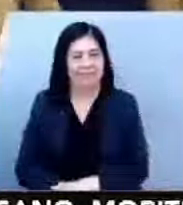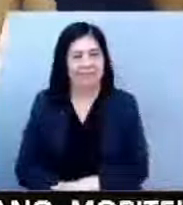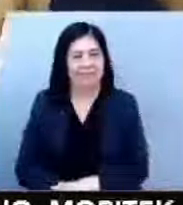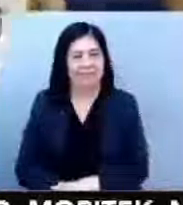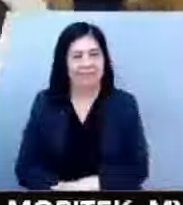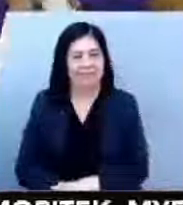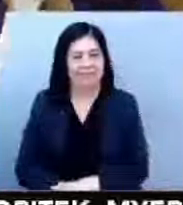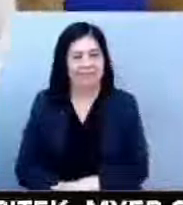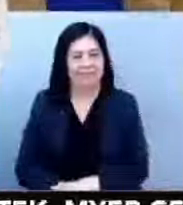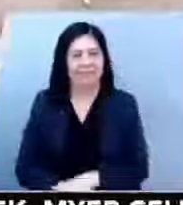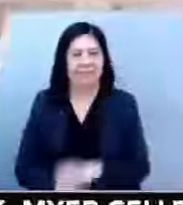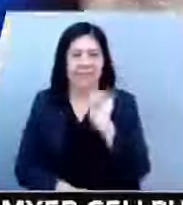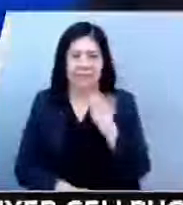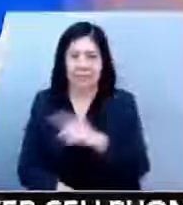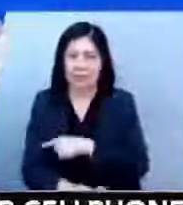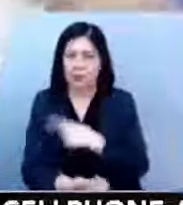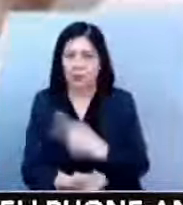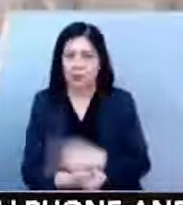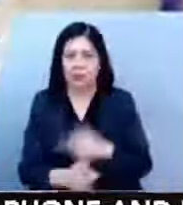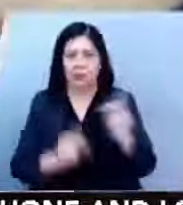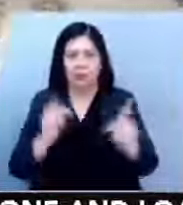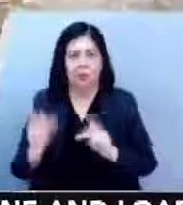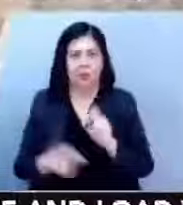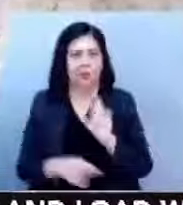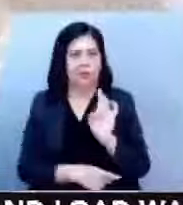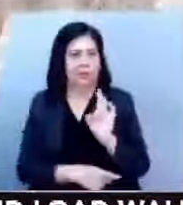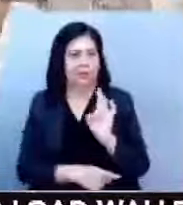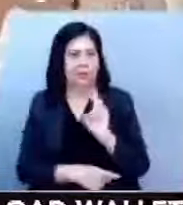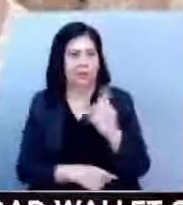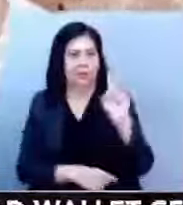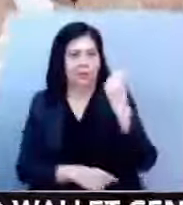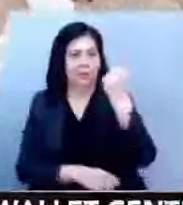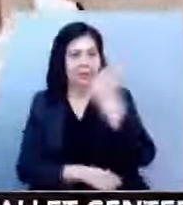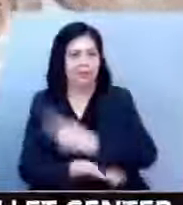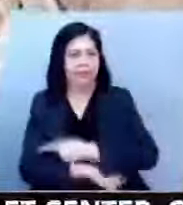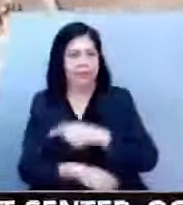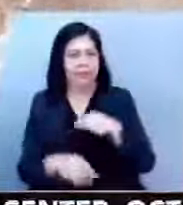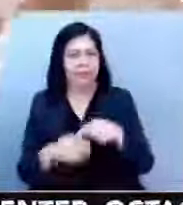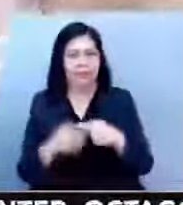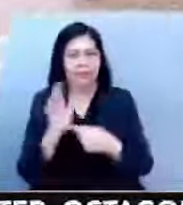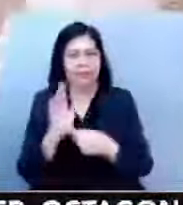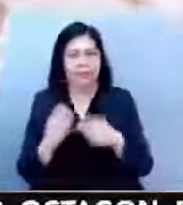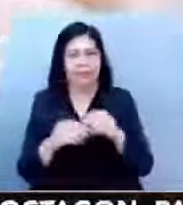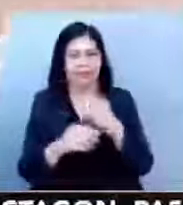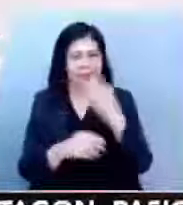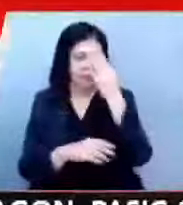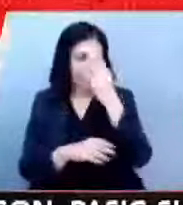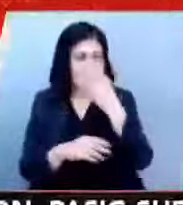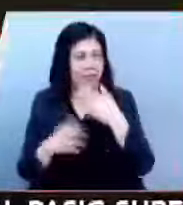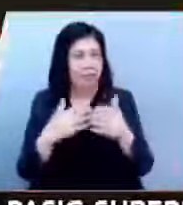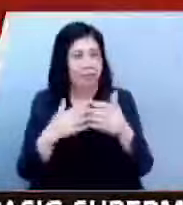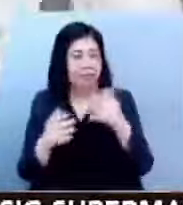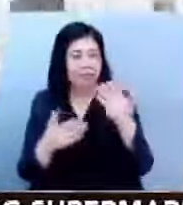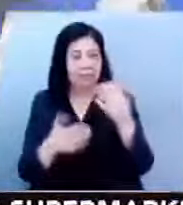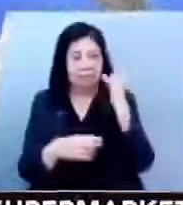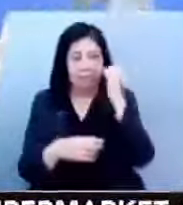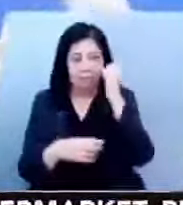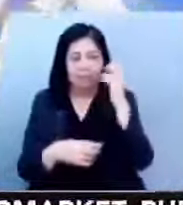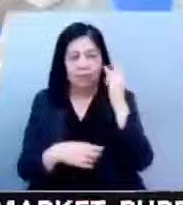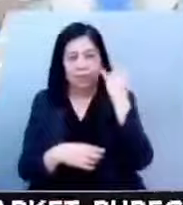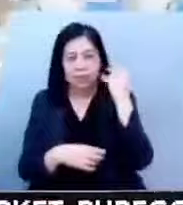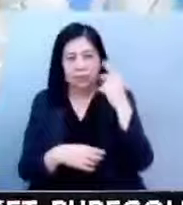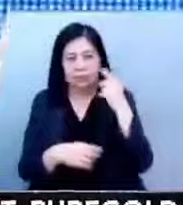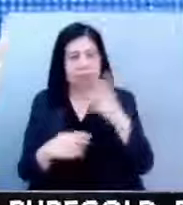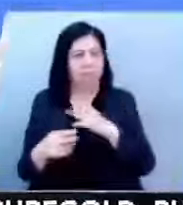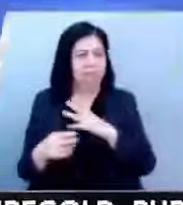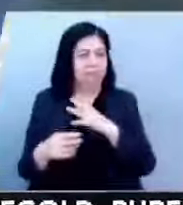Yan ang powerful performance ng 17 sa day 1 ng kanilang show sa Bulacan. Wala man sina S-Coups at Jonghan, hindi naman